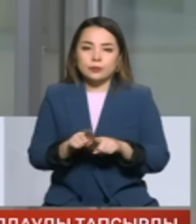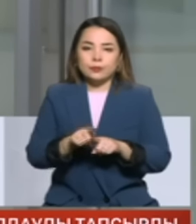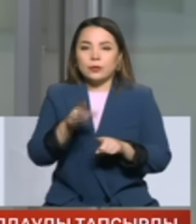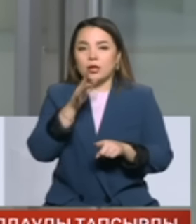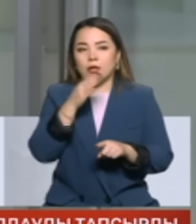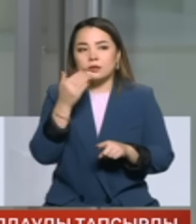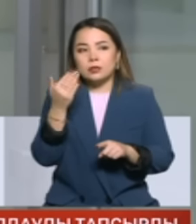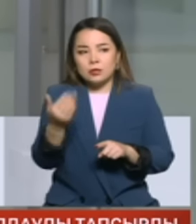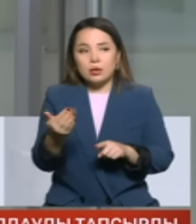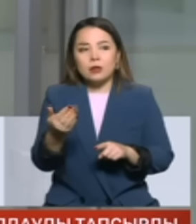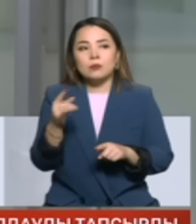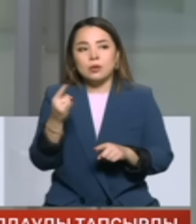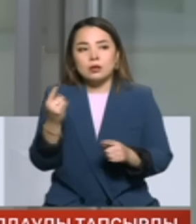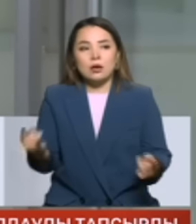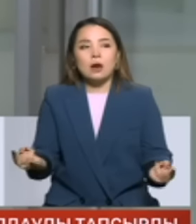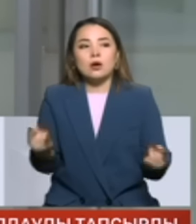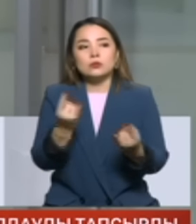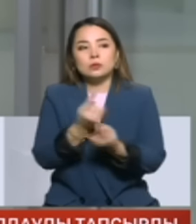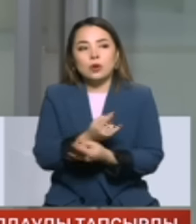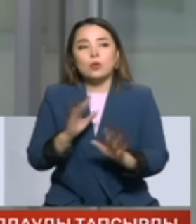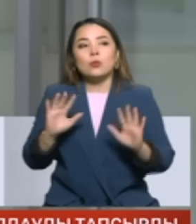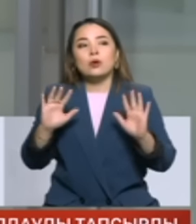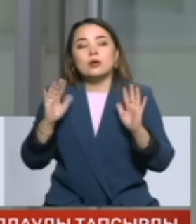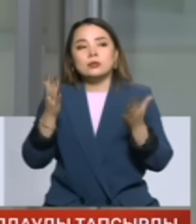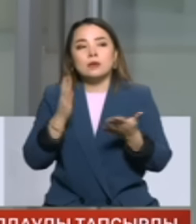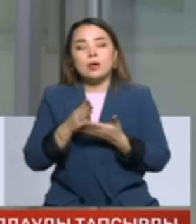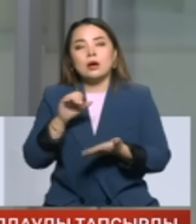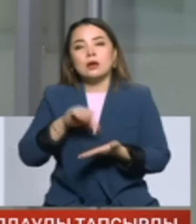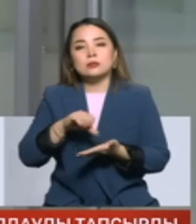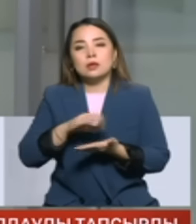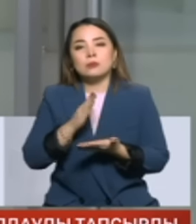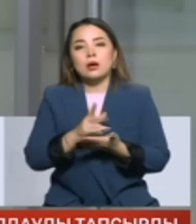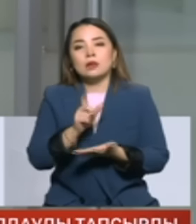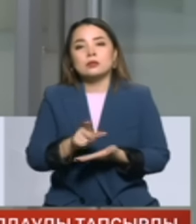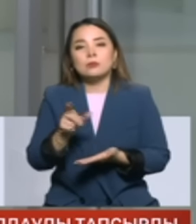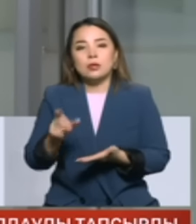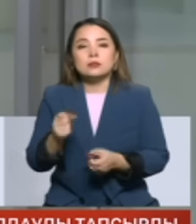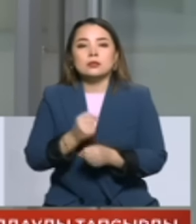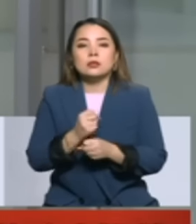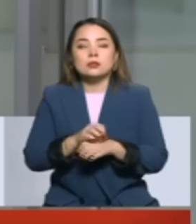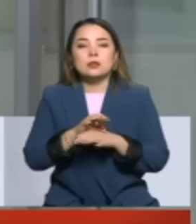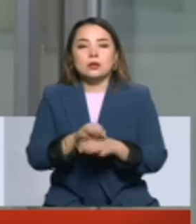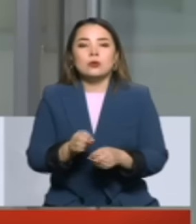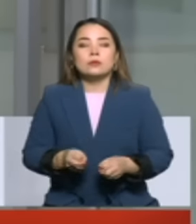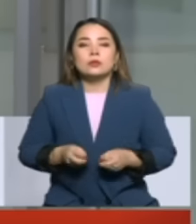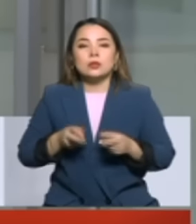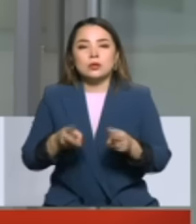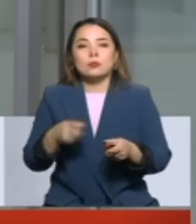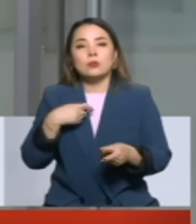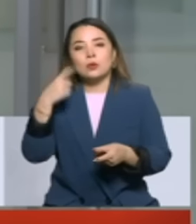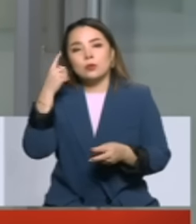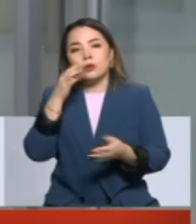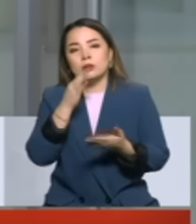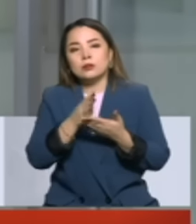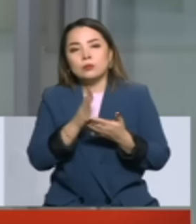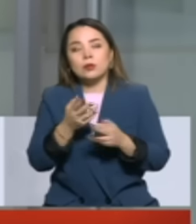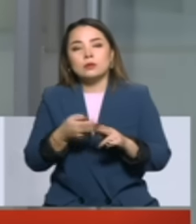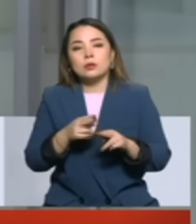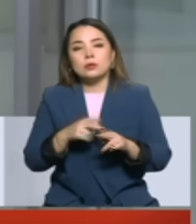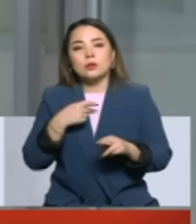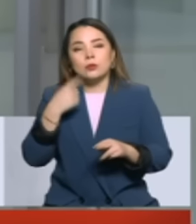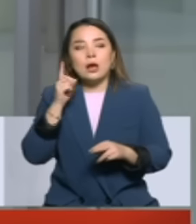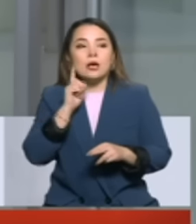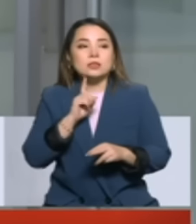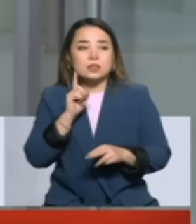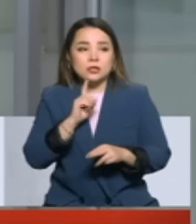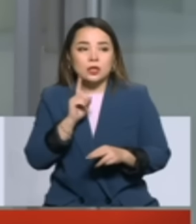кезеңде бала ауыстыру оқиғасына қатысы бар адамдардың жасаған ең үлкен қылмысы деп ойлаймын. Бұл менің